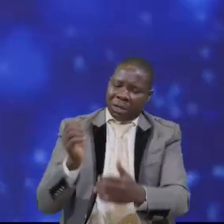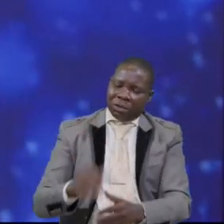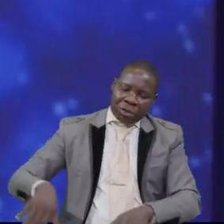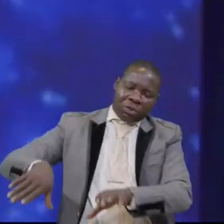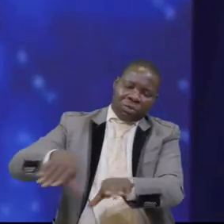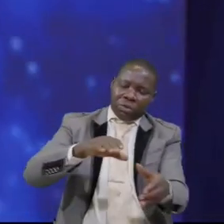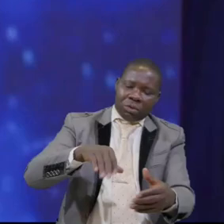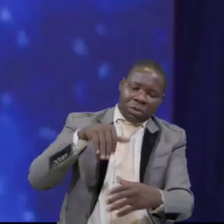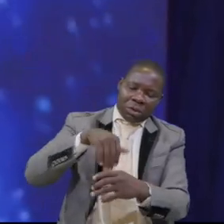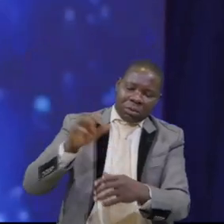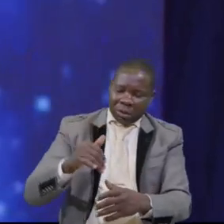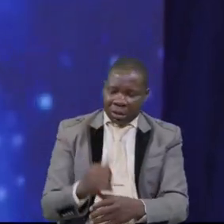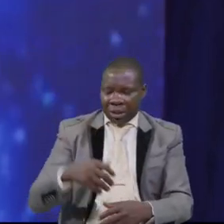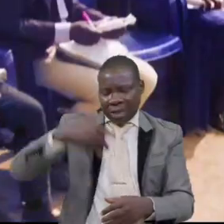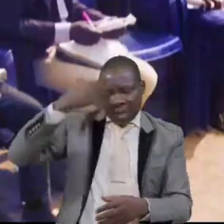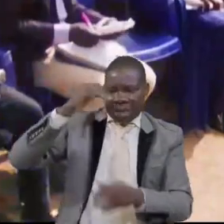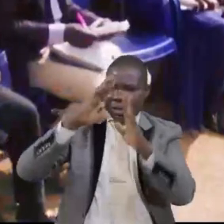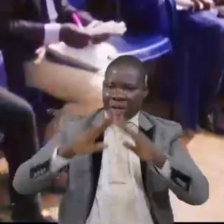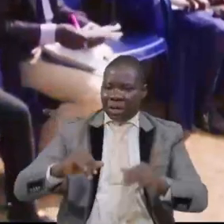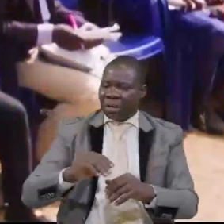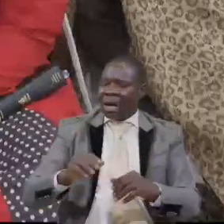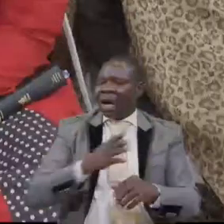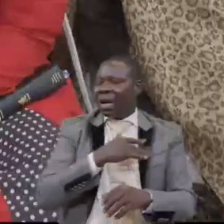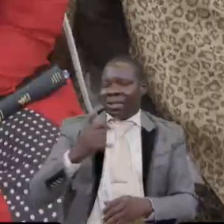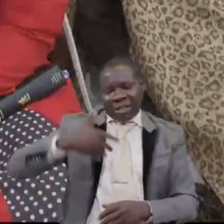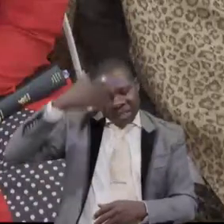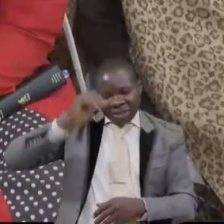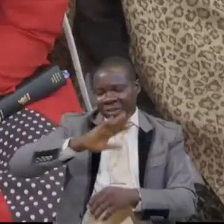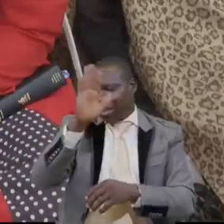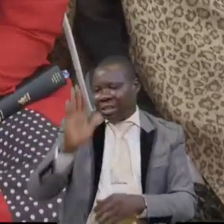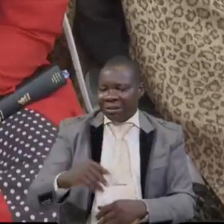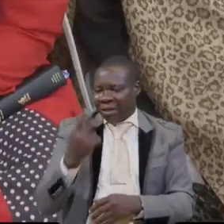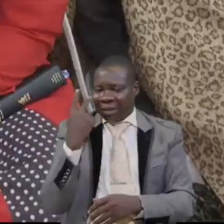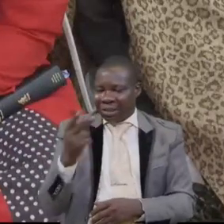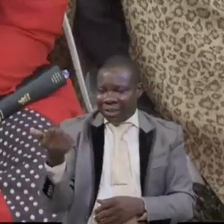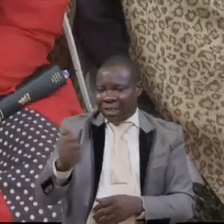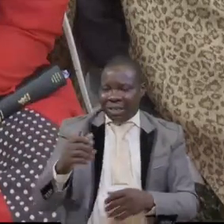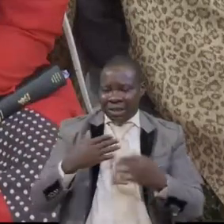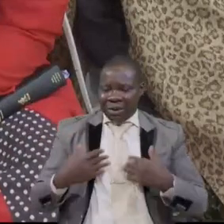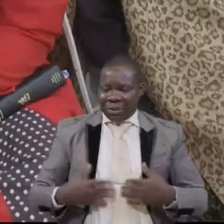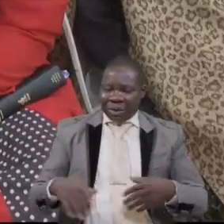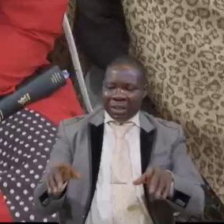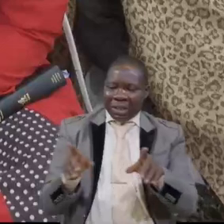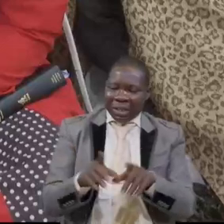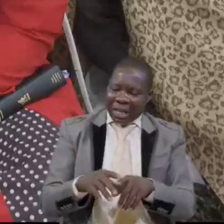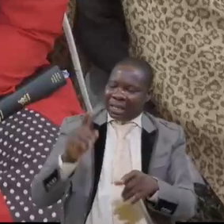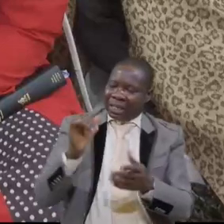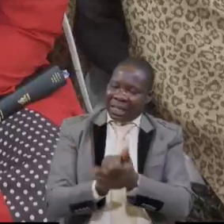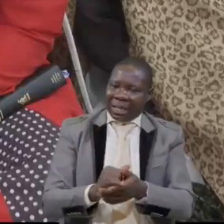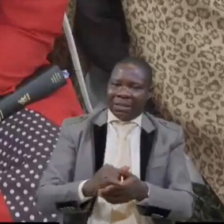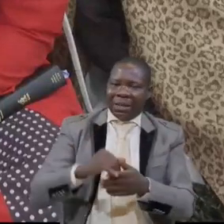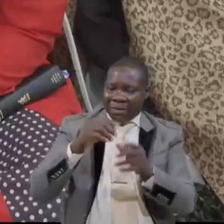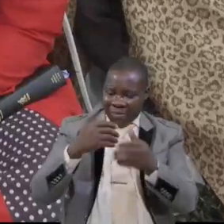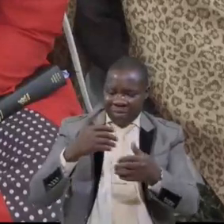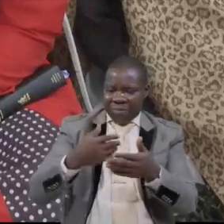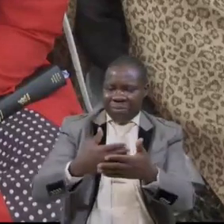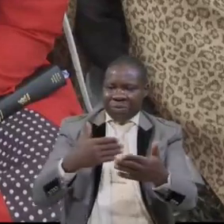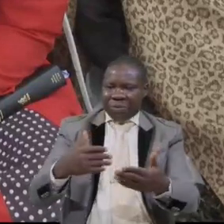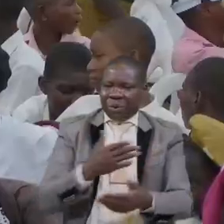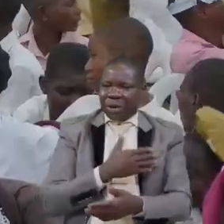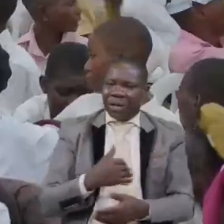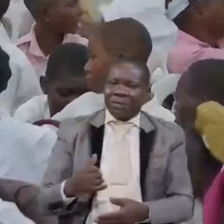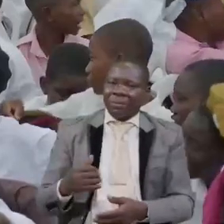jamais vu quelqu'un comme Daniel avant. Qui n'a pas un esprit de bagarre. Qui est paisible,